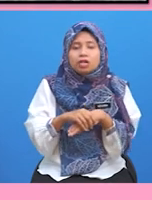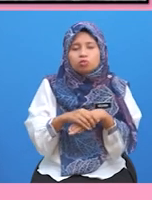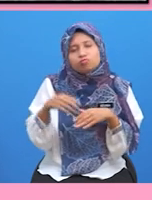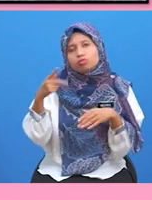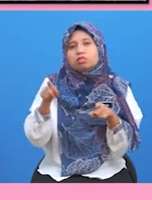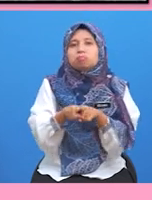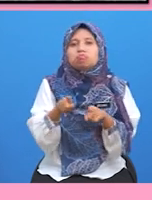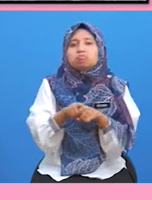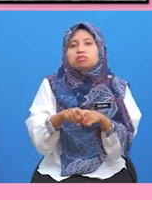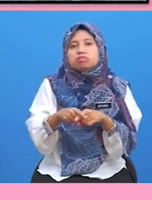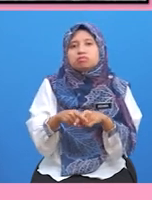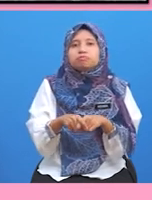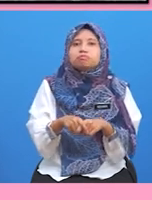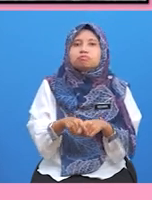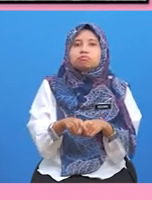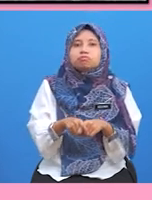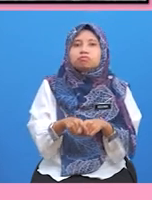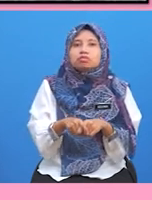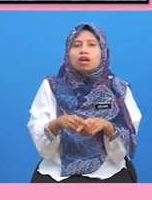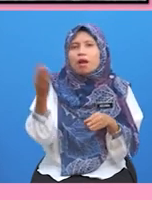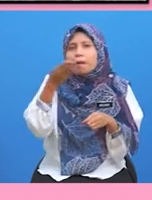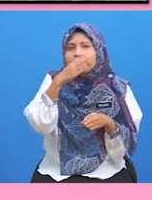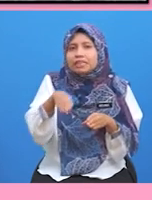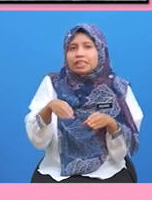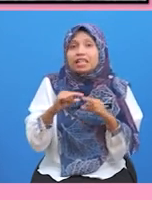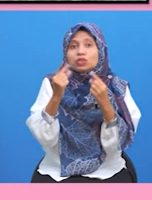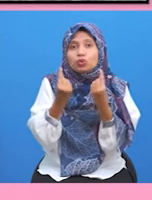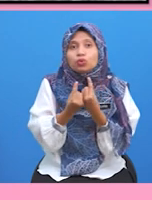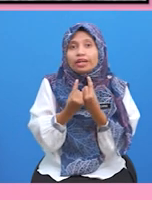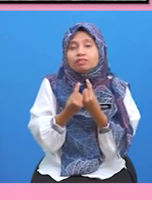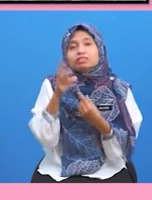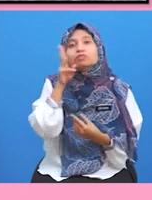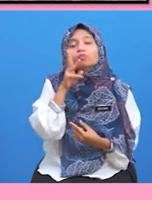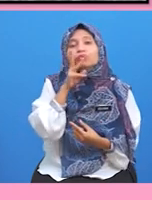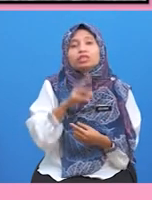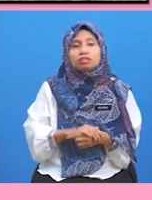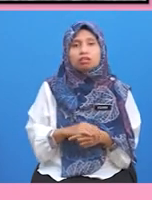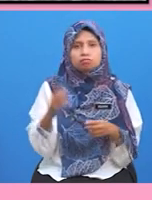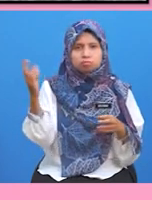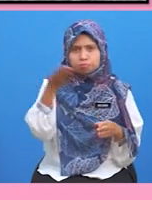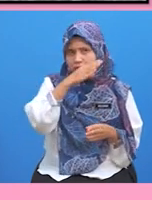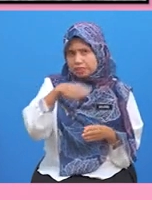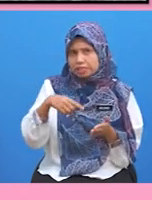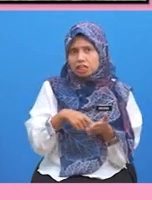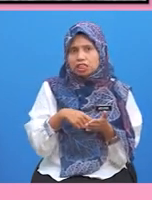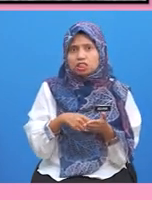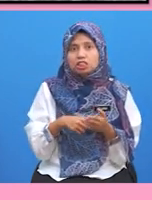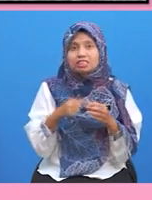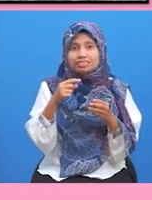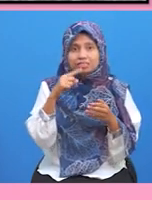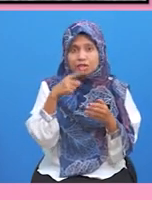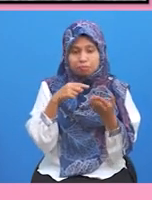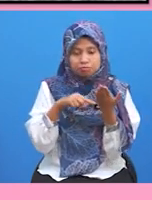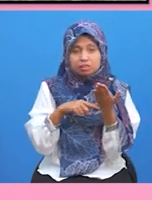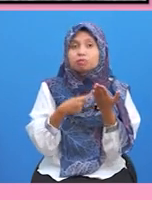penentangan yang keempat merupakan bantahan golongan wanita. Bantahan ini dipelopori oleh Cikgu